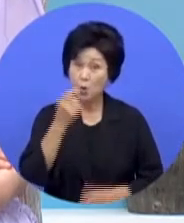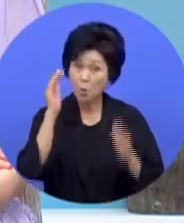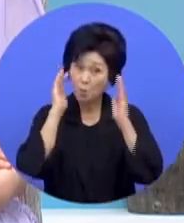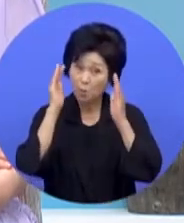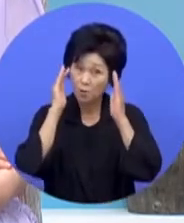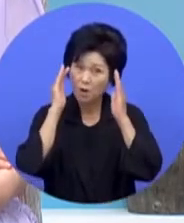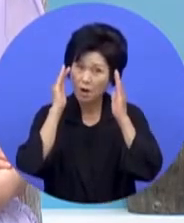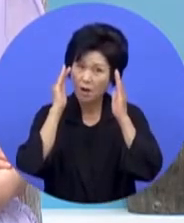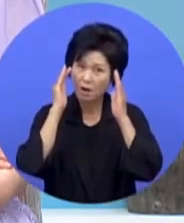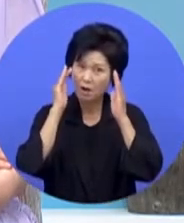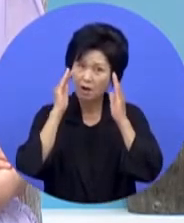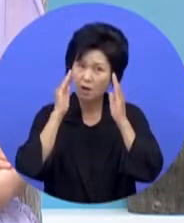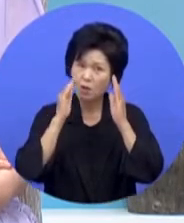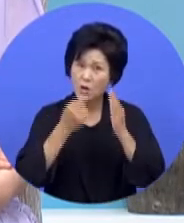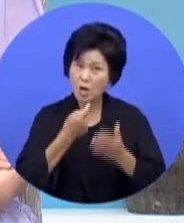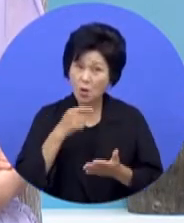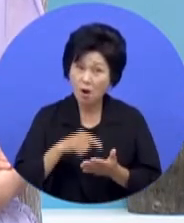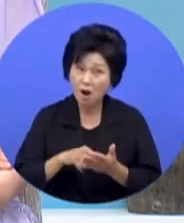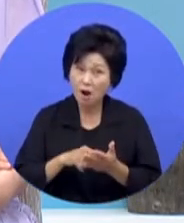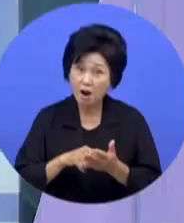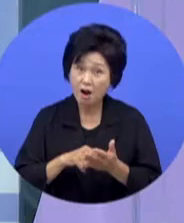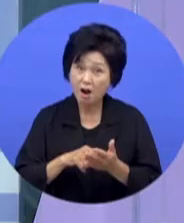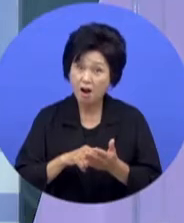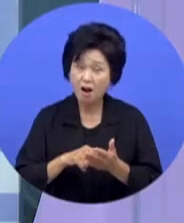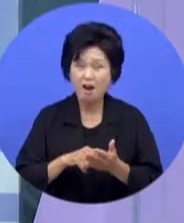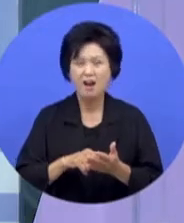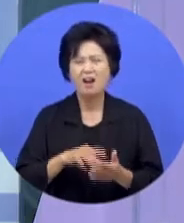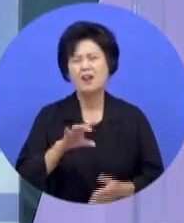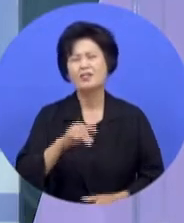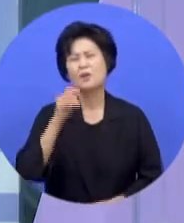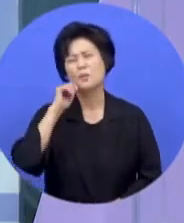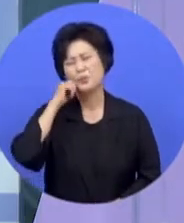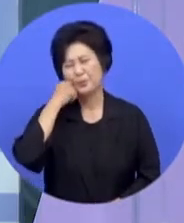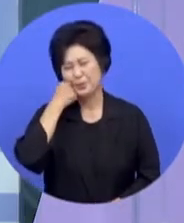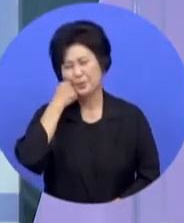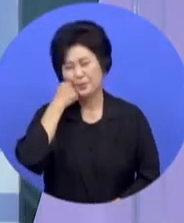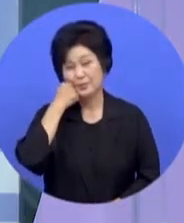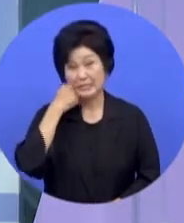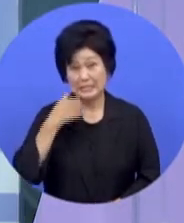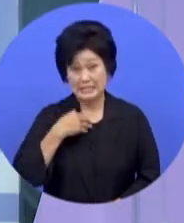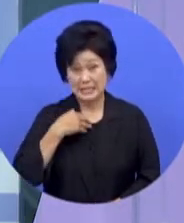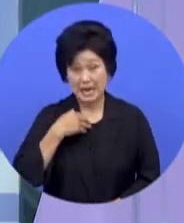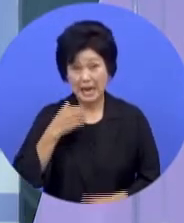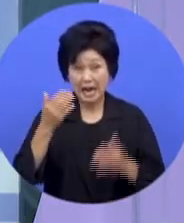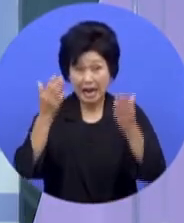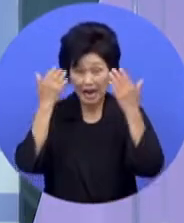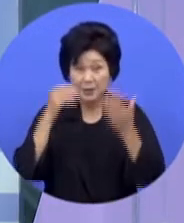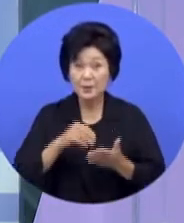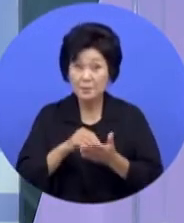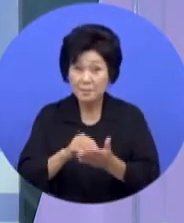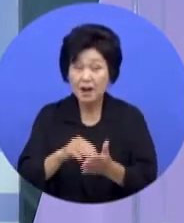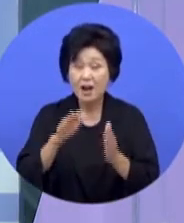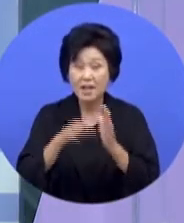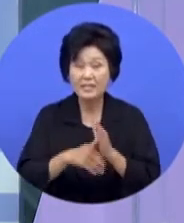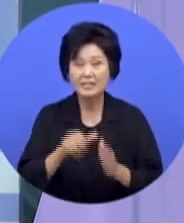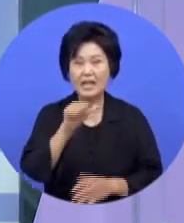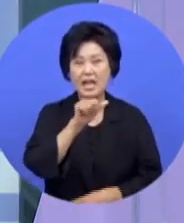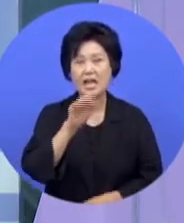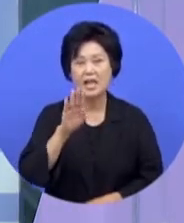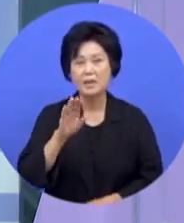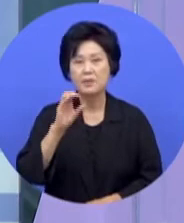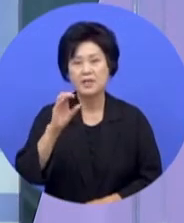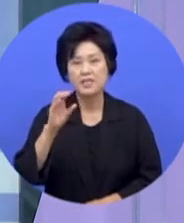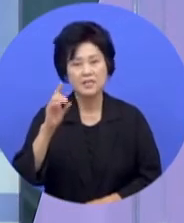하니까 어려울 것 같아 처음에. 처음에는 솔직히 좀 어려웠어요. 왜냐하면 제가 입학했을 당시에 알파벳 순서 빼고는 영어를 아예